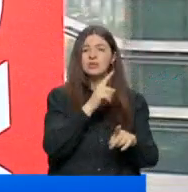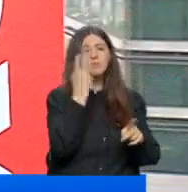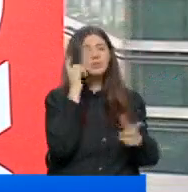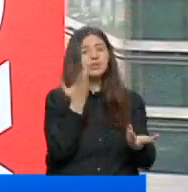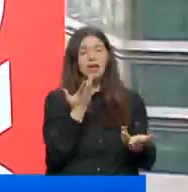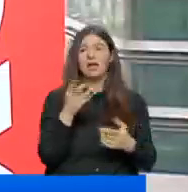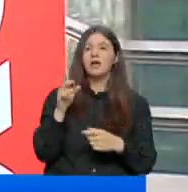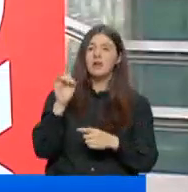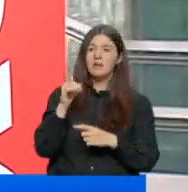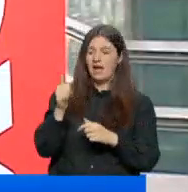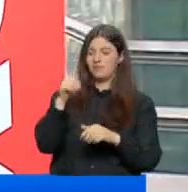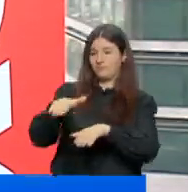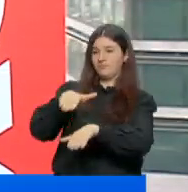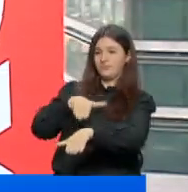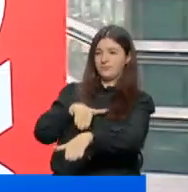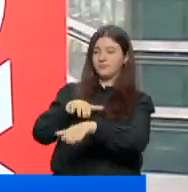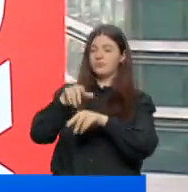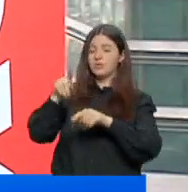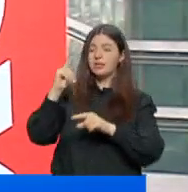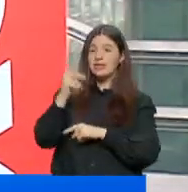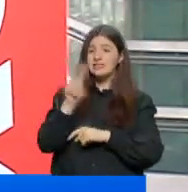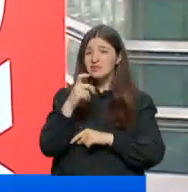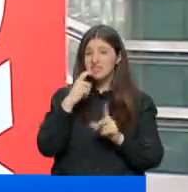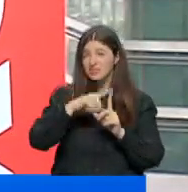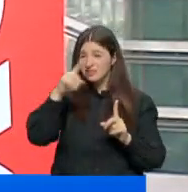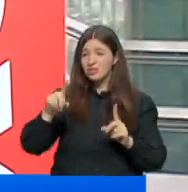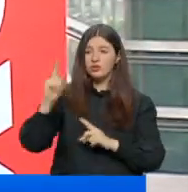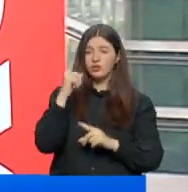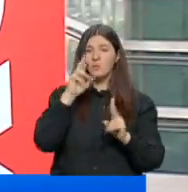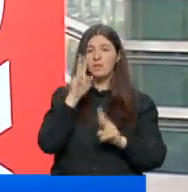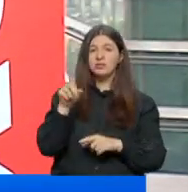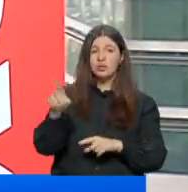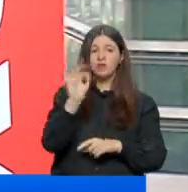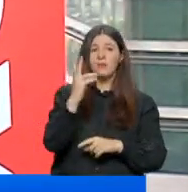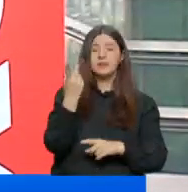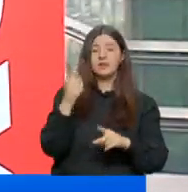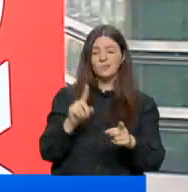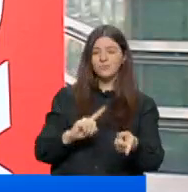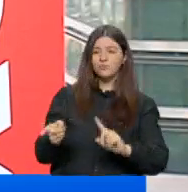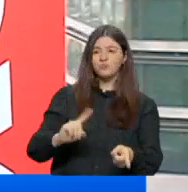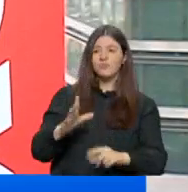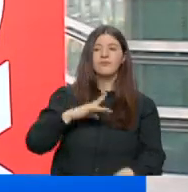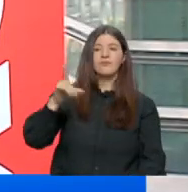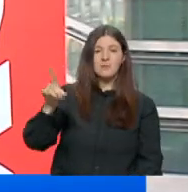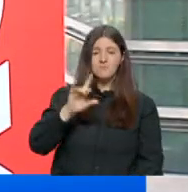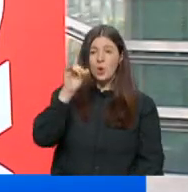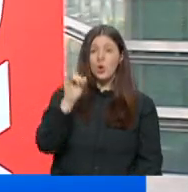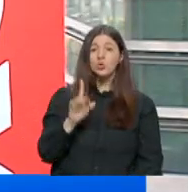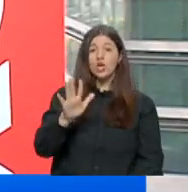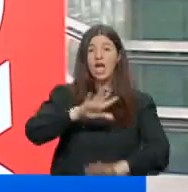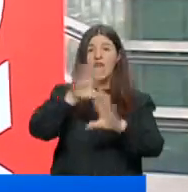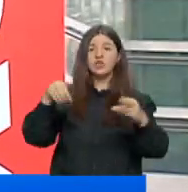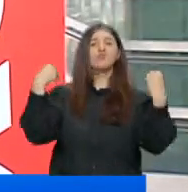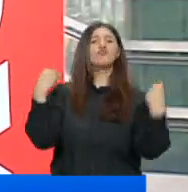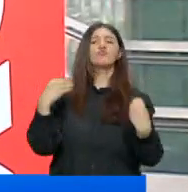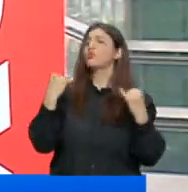Ya şimdi bir adım geri gidelim. Bakın bu iktidarın 20 yıllık yönetim biçimine baktığınızda şöyle bir taktik izliyorlar. Önce her şey